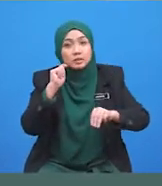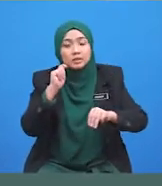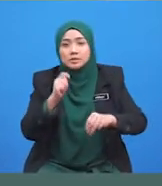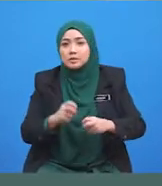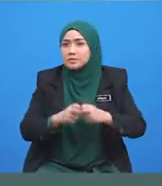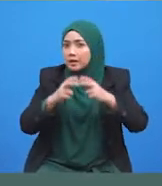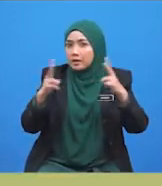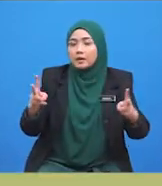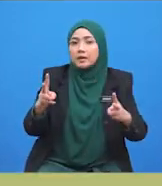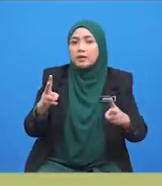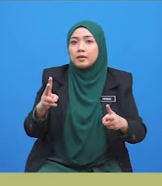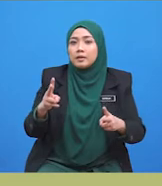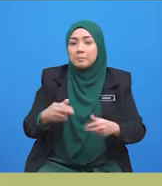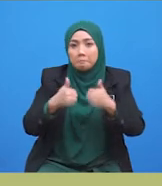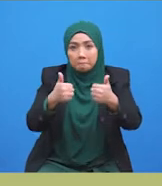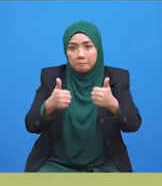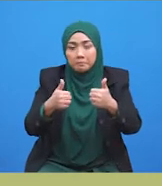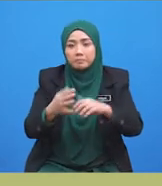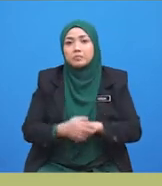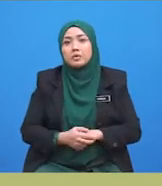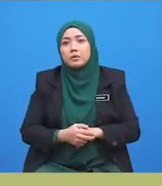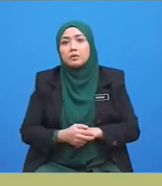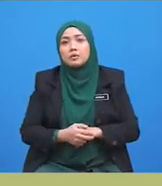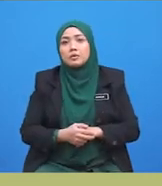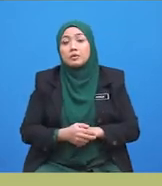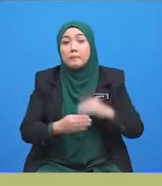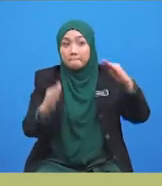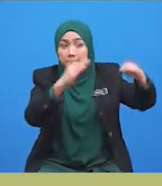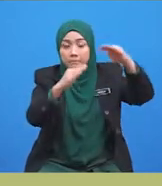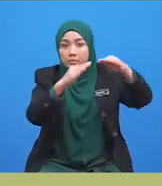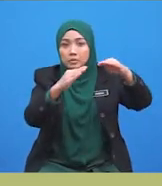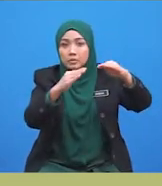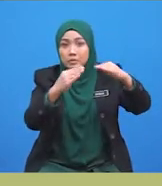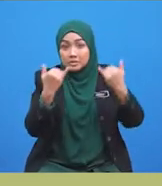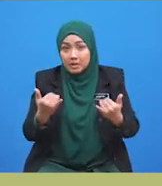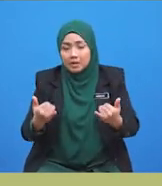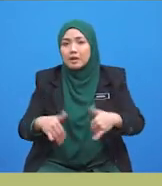lihat sebentar tadi? Binaan ini sebenarnya masih kekal